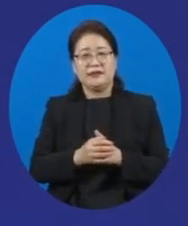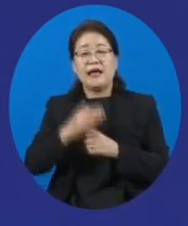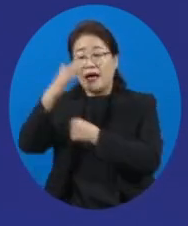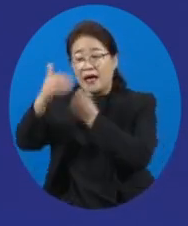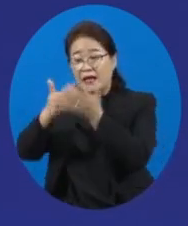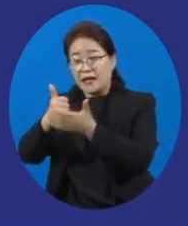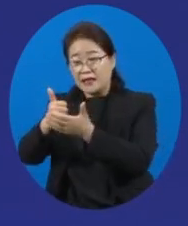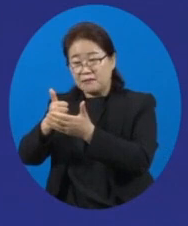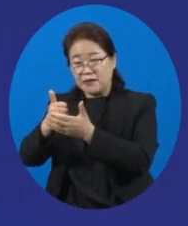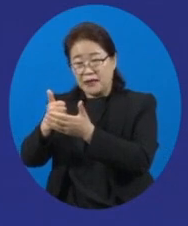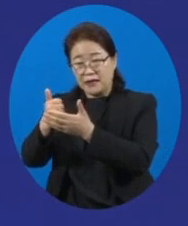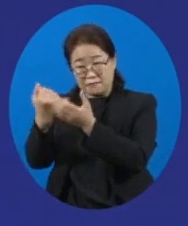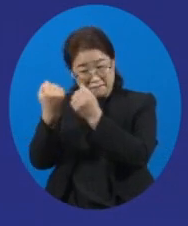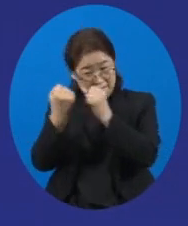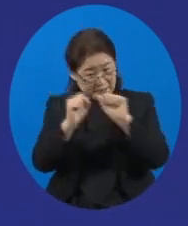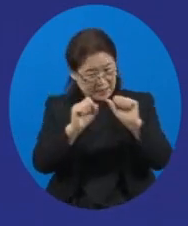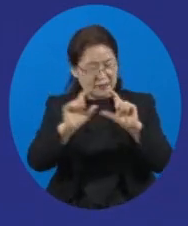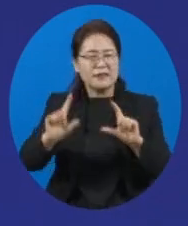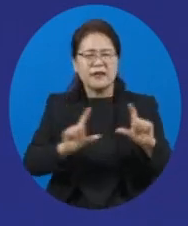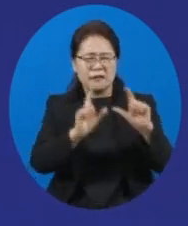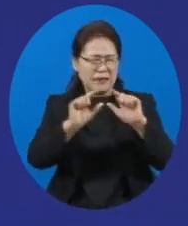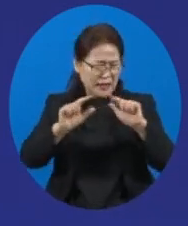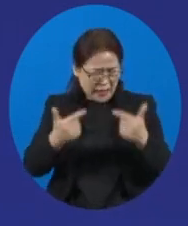하나님의 낯을 피하는 인생이 아니라